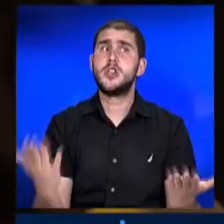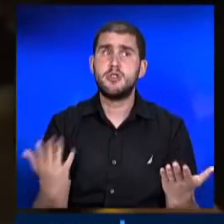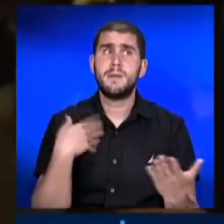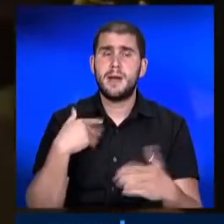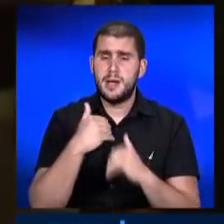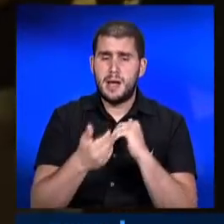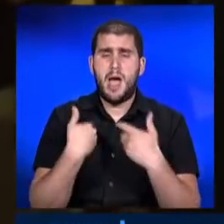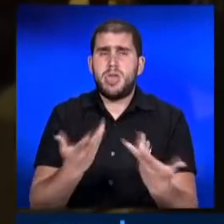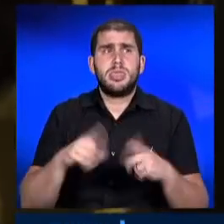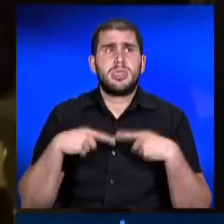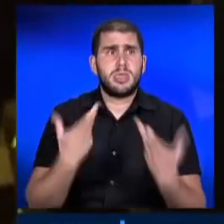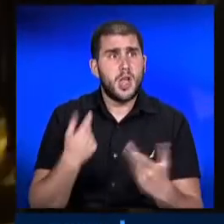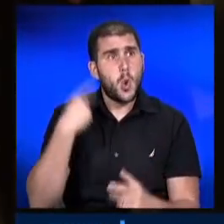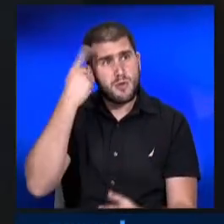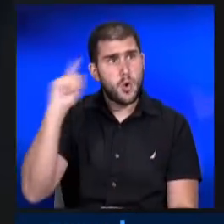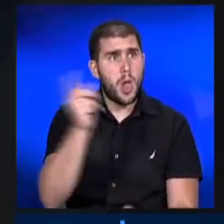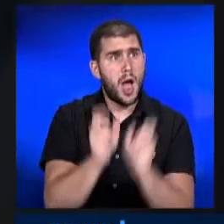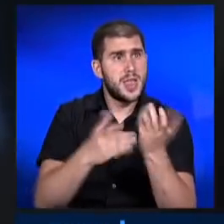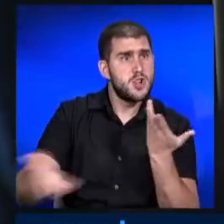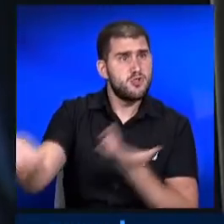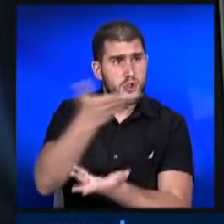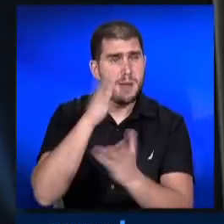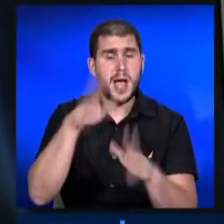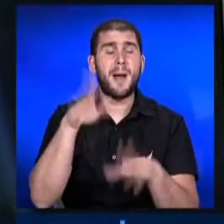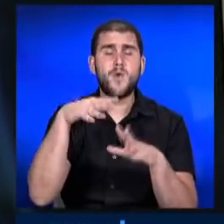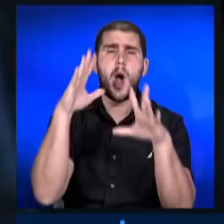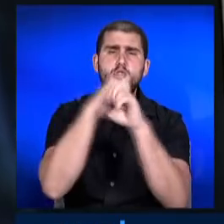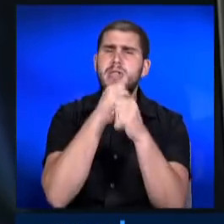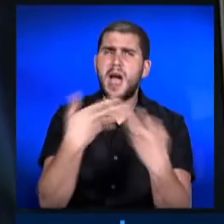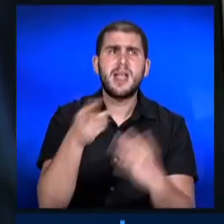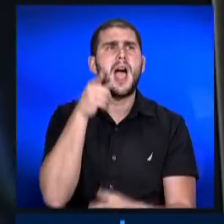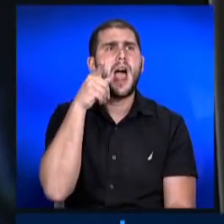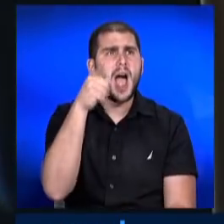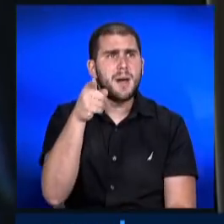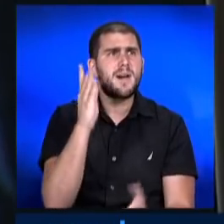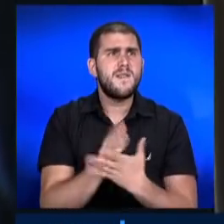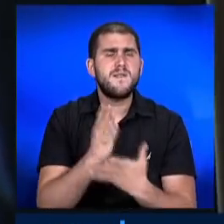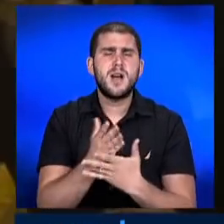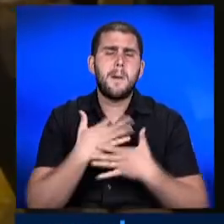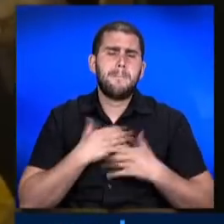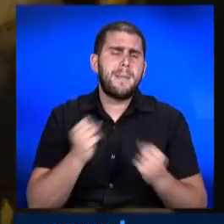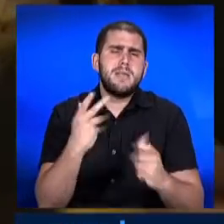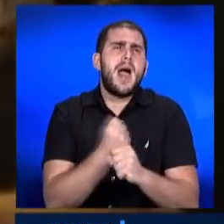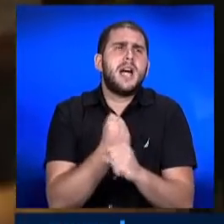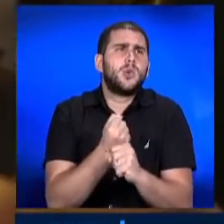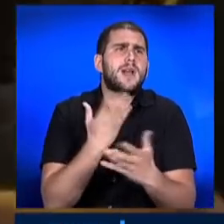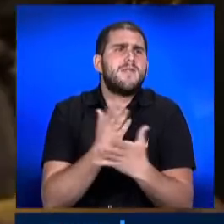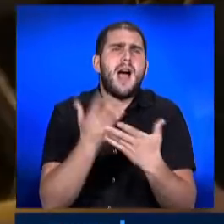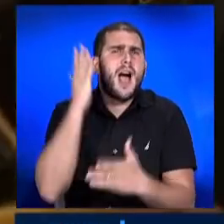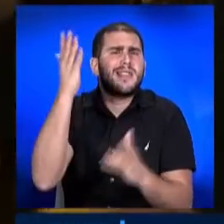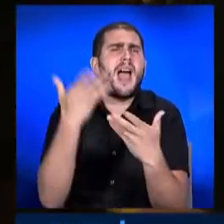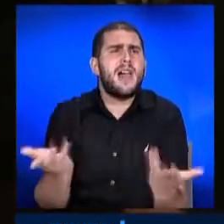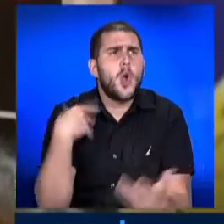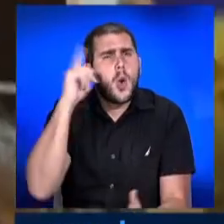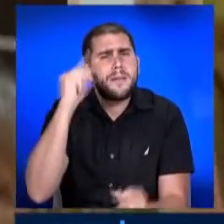ממה לחיות. אני חושב שכל האנשים פה, גם אם אין להם אג'נדה, הם פשוט אין להם יותר מה לעשות. אין לנו עתיד, אנחנו לא יודעים